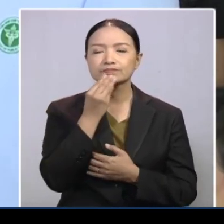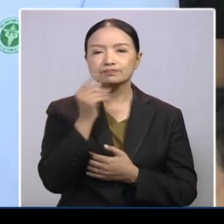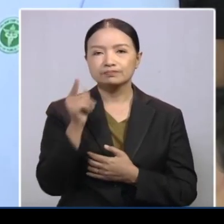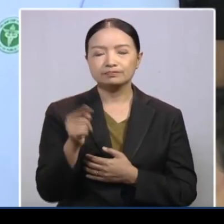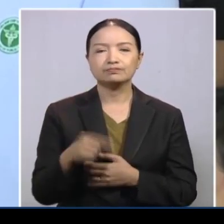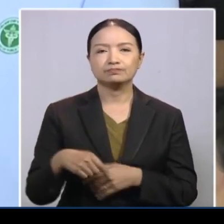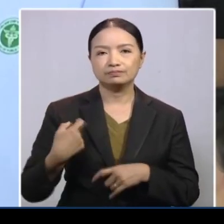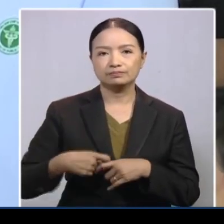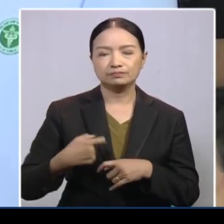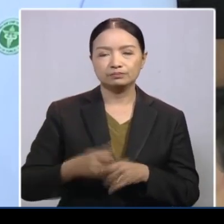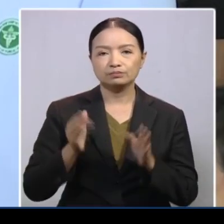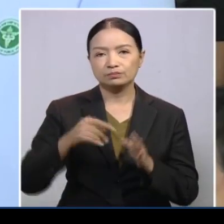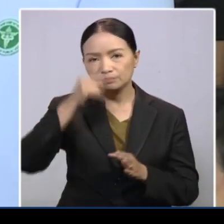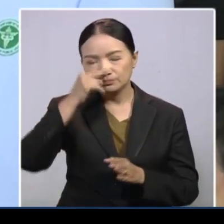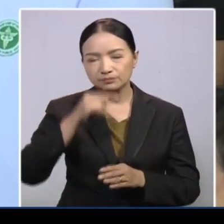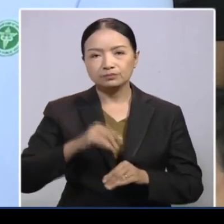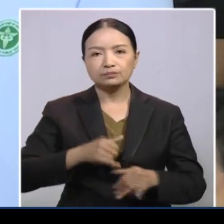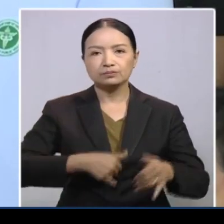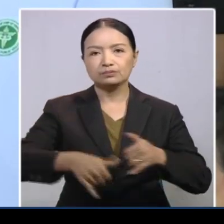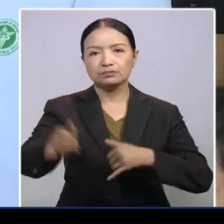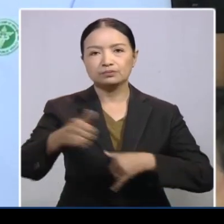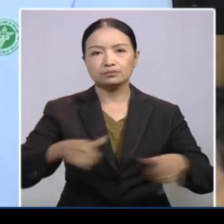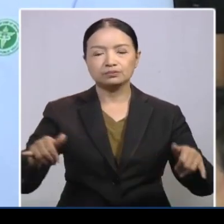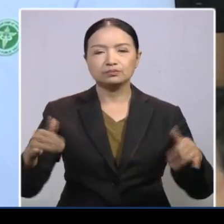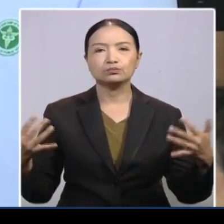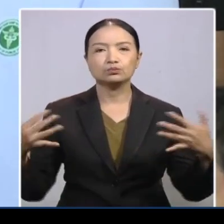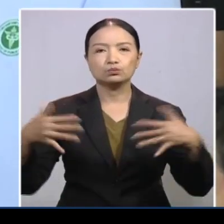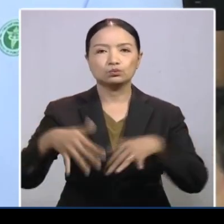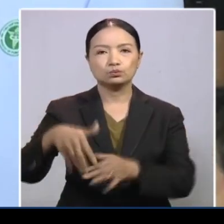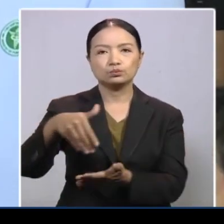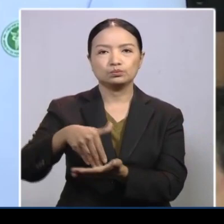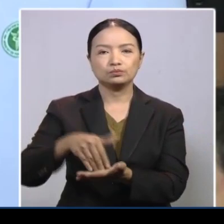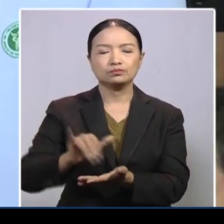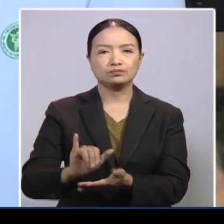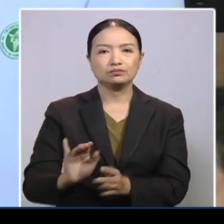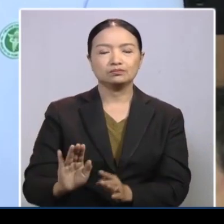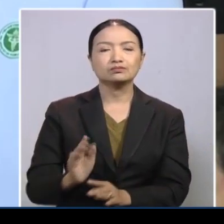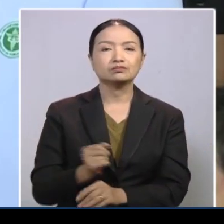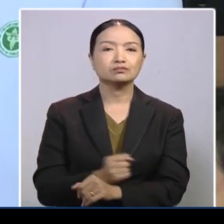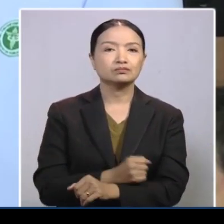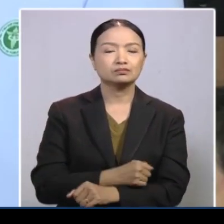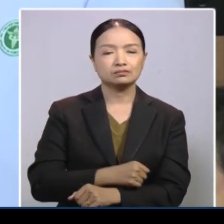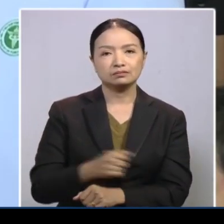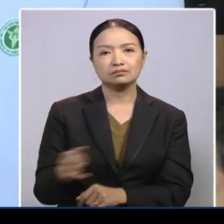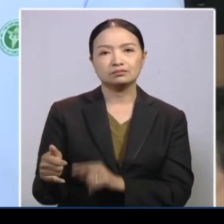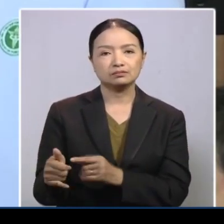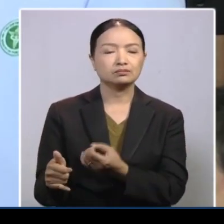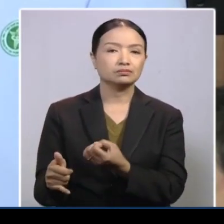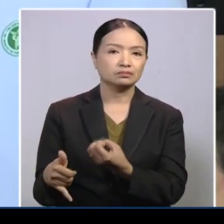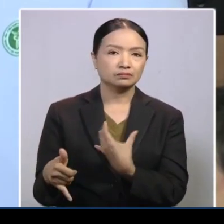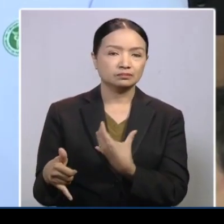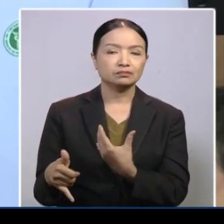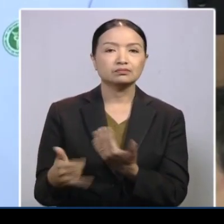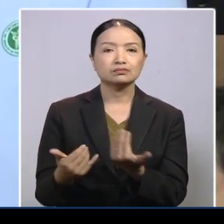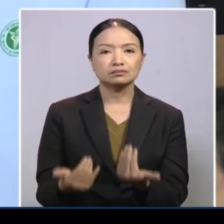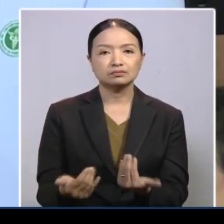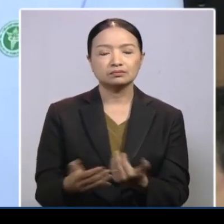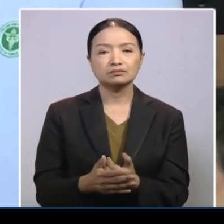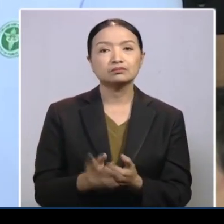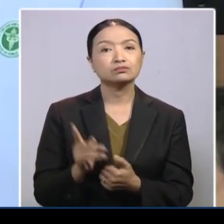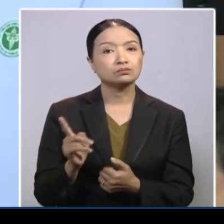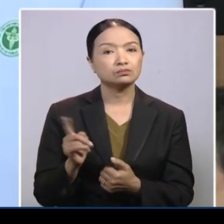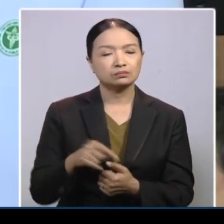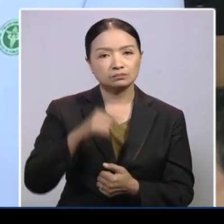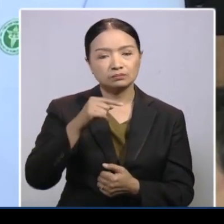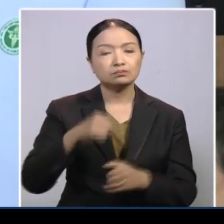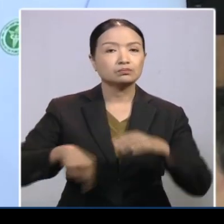ยก็กระจัดกระจายอยู่ในหลายพื้นที่แต่เมื่อกี้นี้เนี่ยได้รับทราบจากแรงงานท่านหนึ่งแล้วว่าเวลานี้เนี่ยสถานการณ์ภ